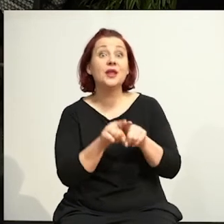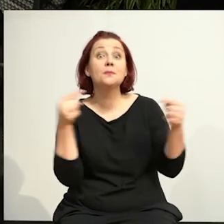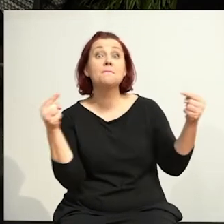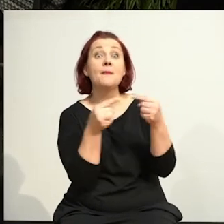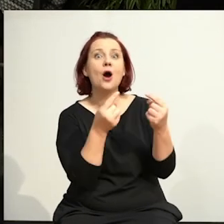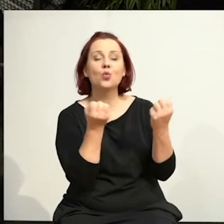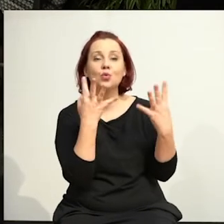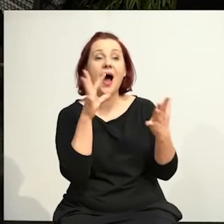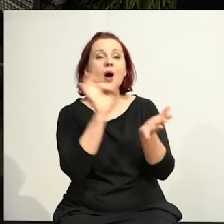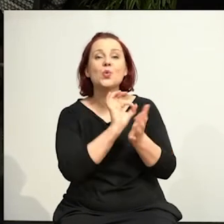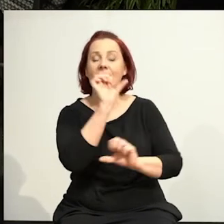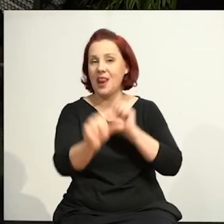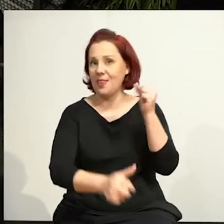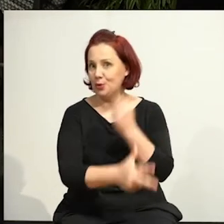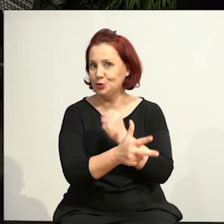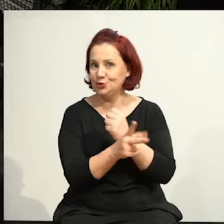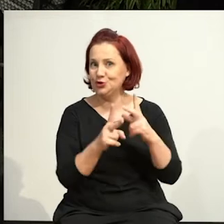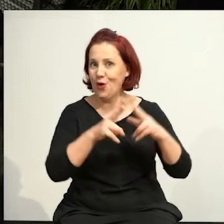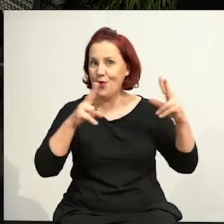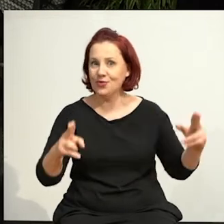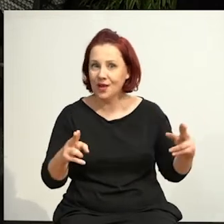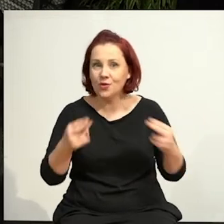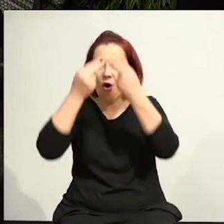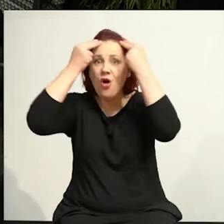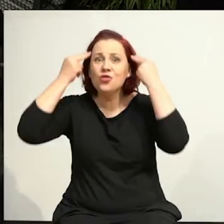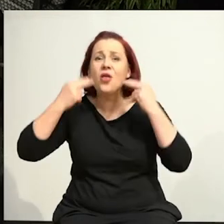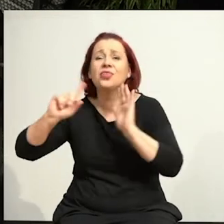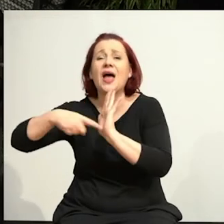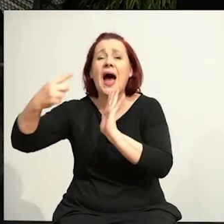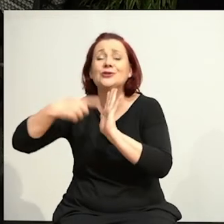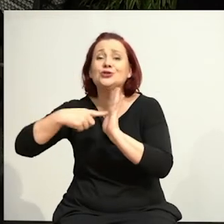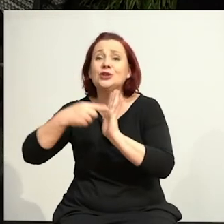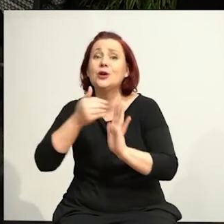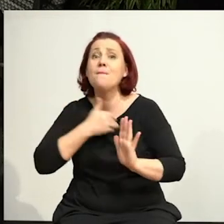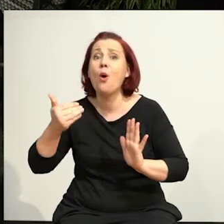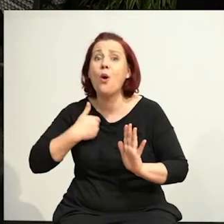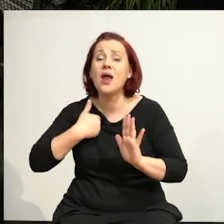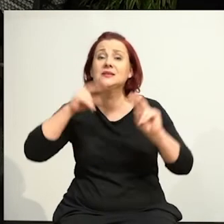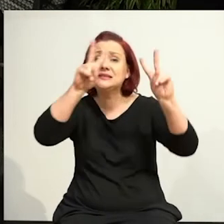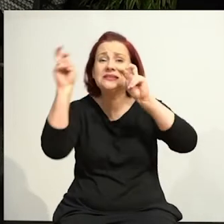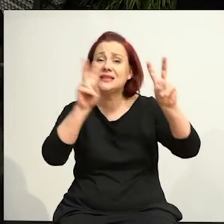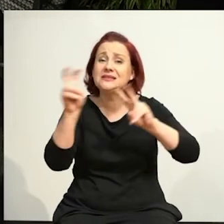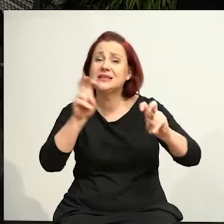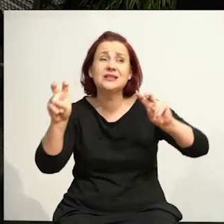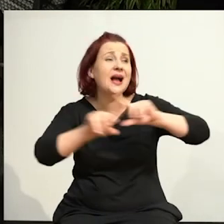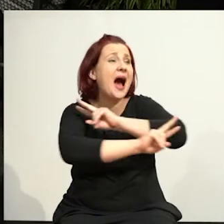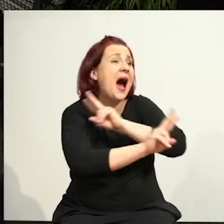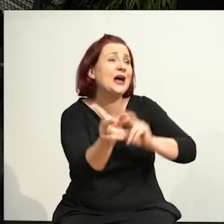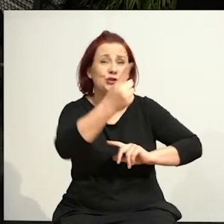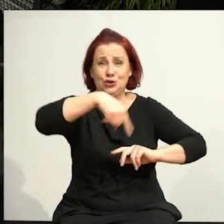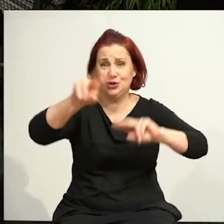To są lata 80. Norwid jest jednym z najczęściej cytowanych poetów polskich. Cytują go wszyscy. Cytują